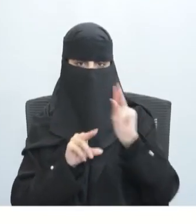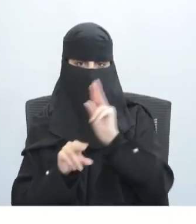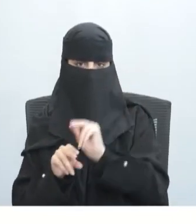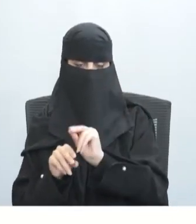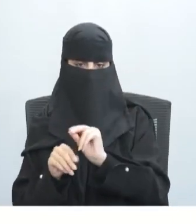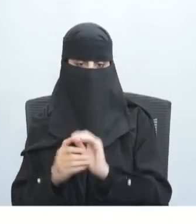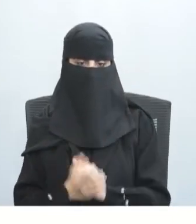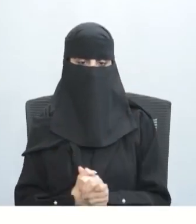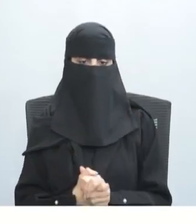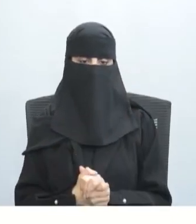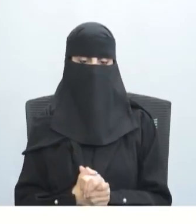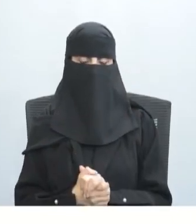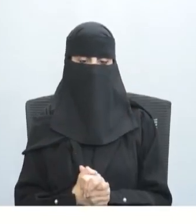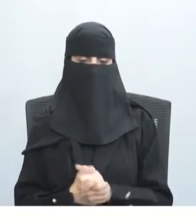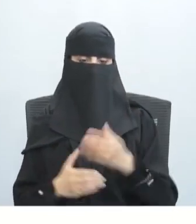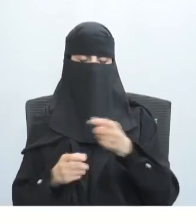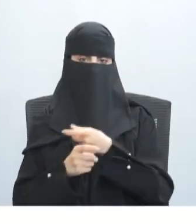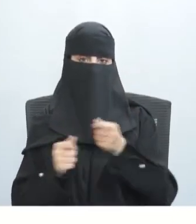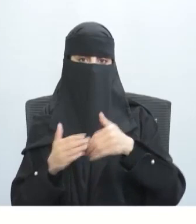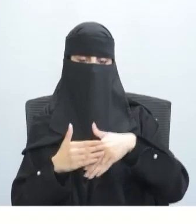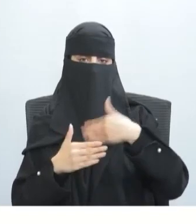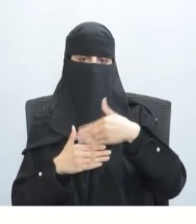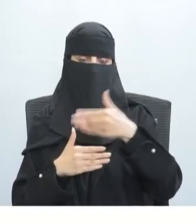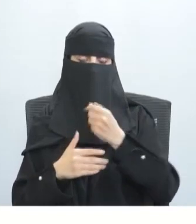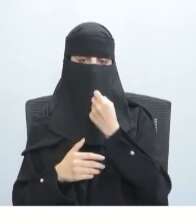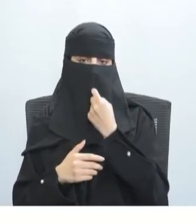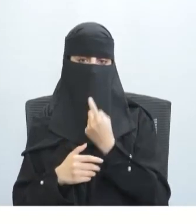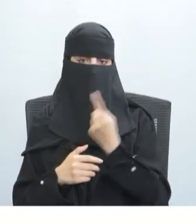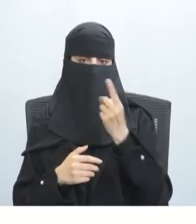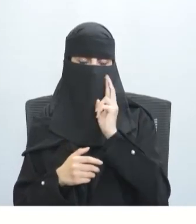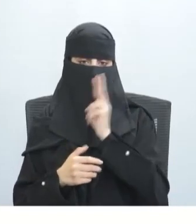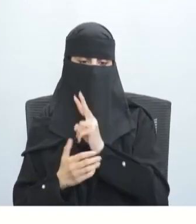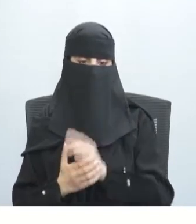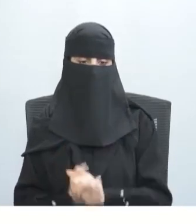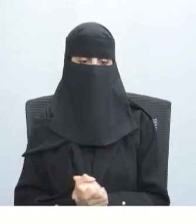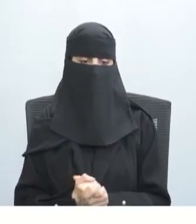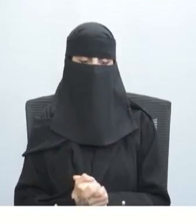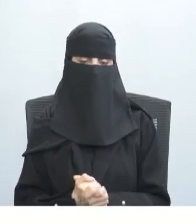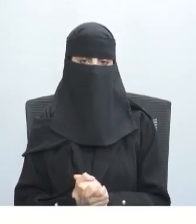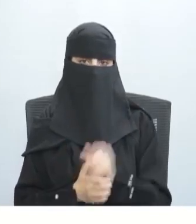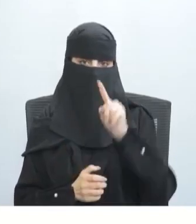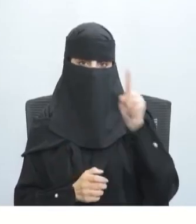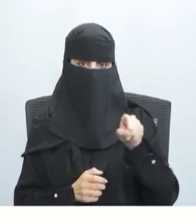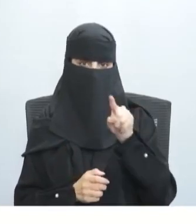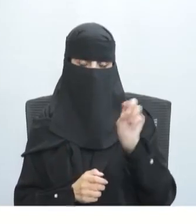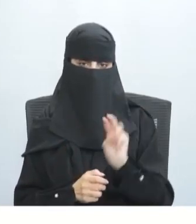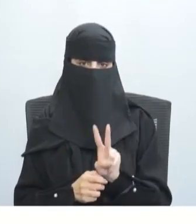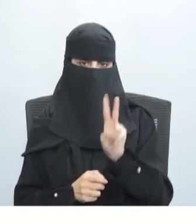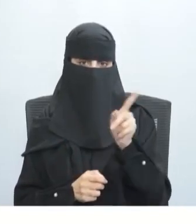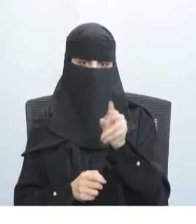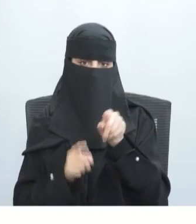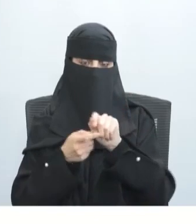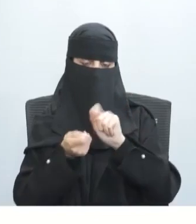عليها ذكرنا ان القيمه المستقبليه رمزها في اف في وهي فيوتشر